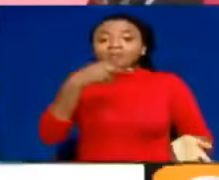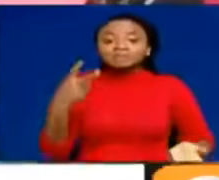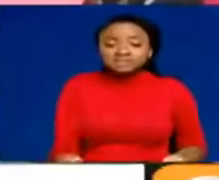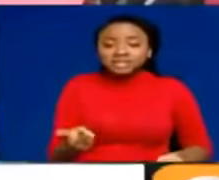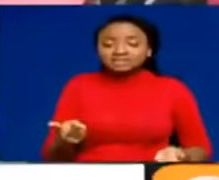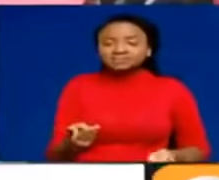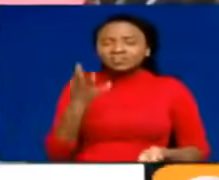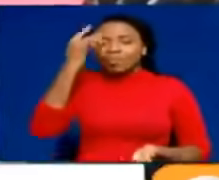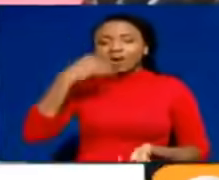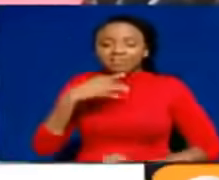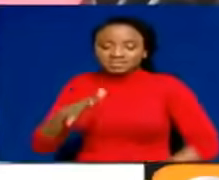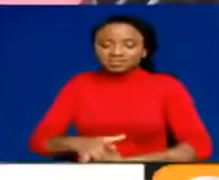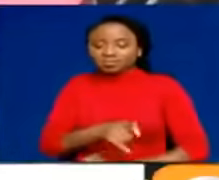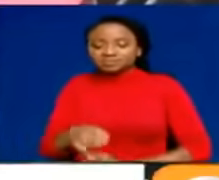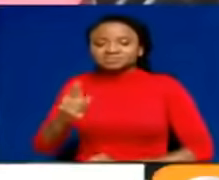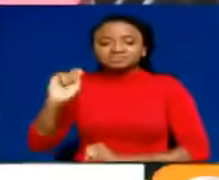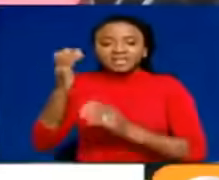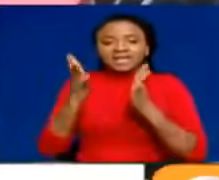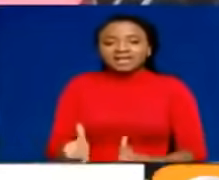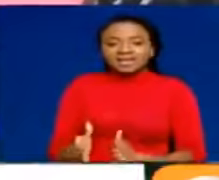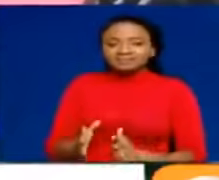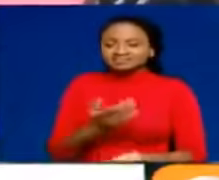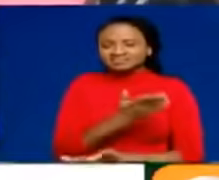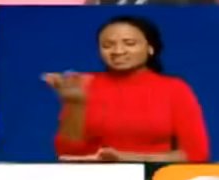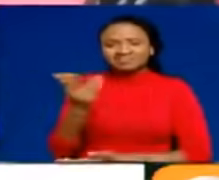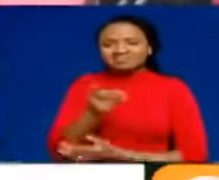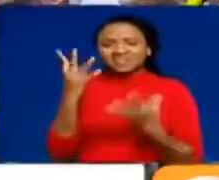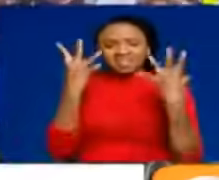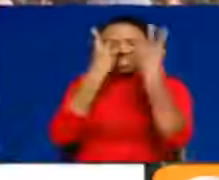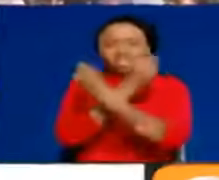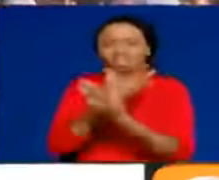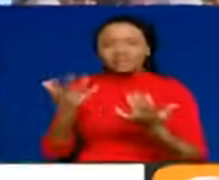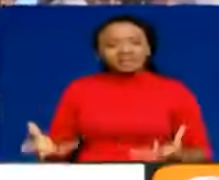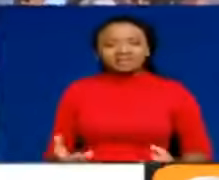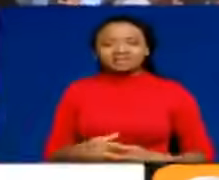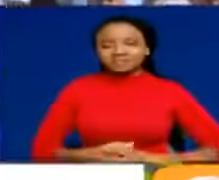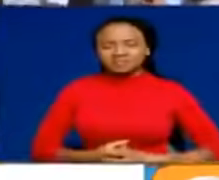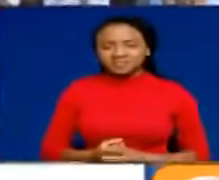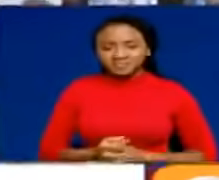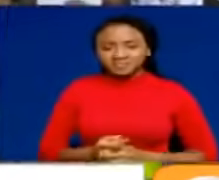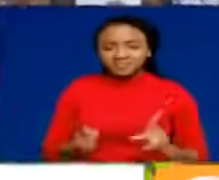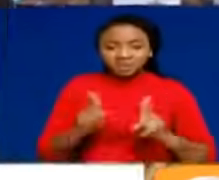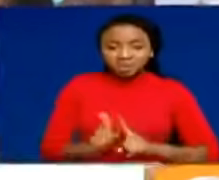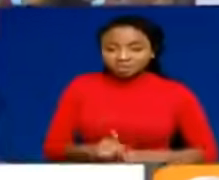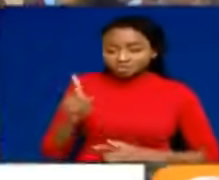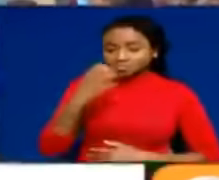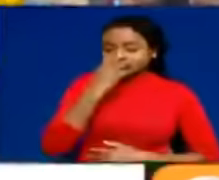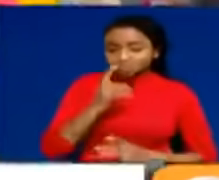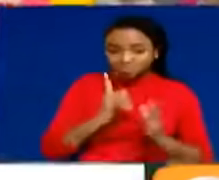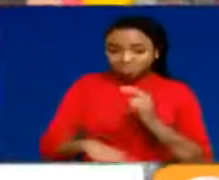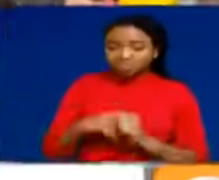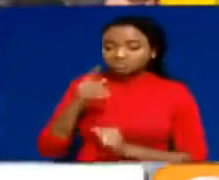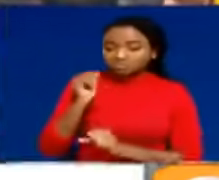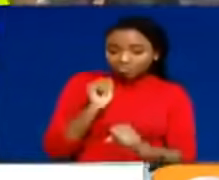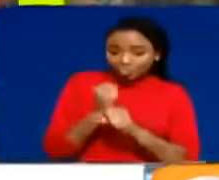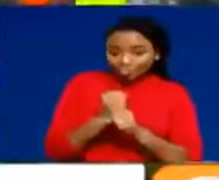nimesema nisaidie huyu jobless wanasema mimi ni mkora. Hao watu si ni matapeli. Ruto kwa mara nyingine tena akikariri kuwa muungano baina ya